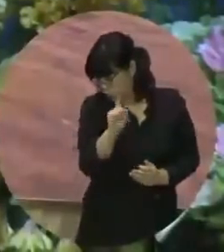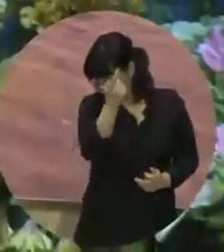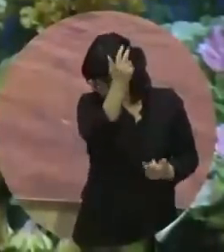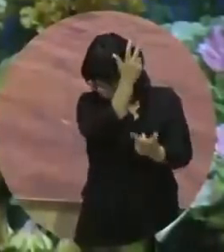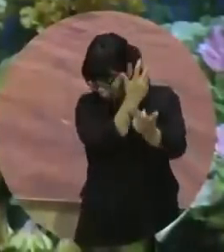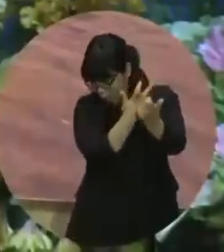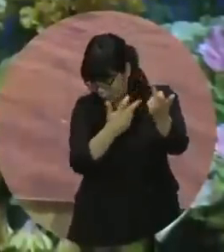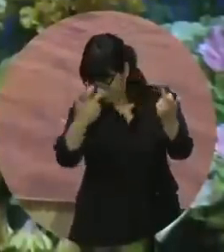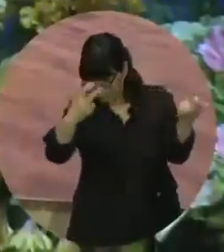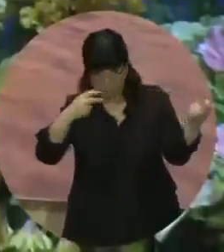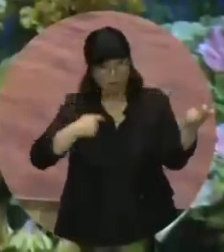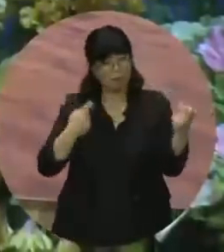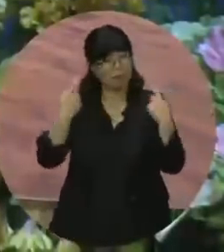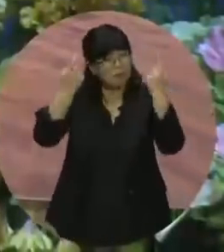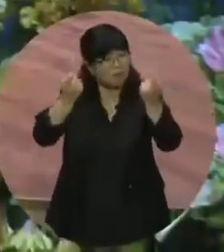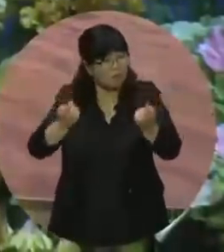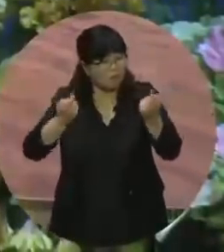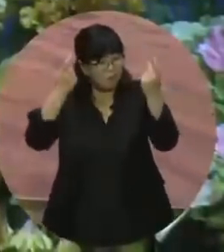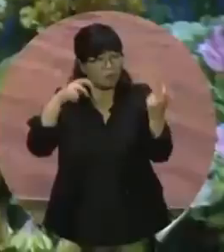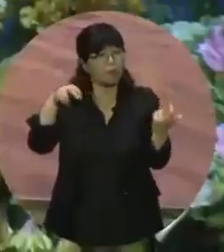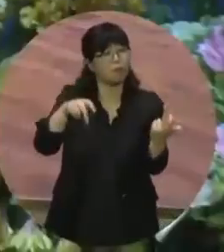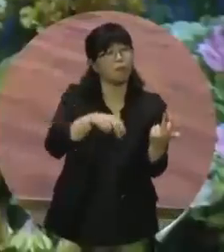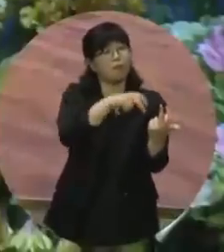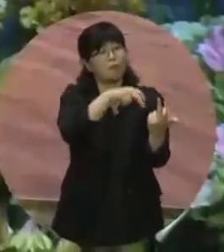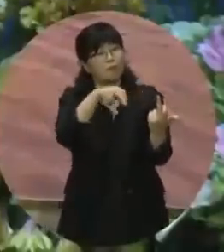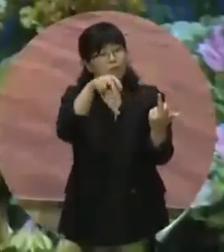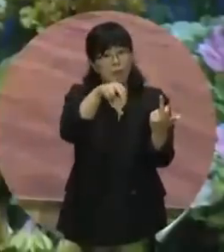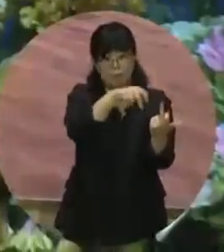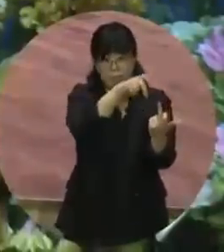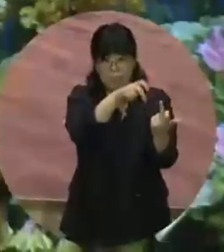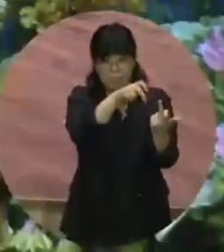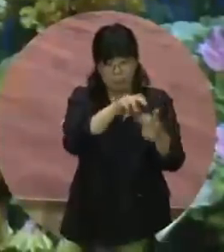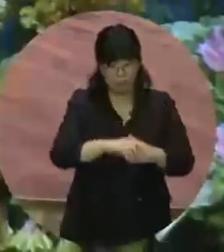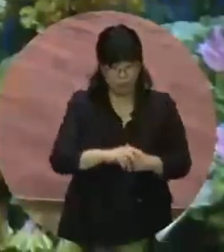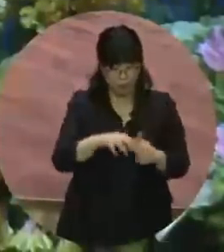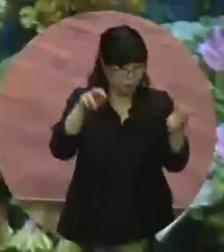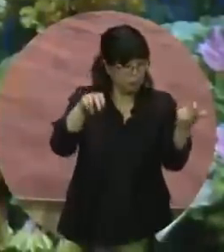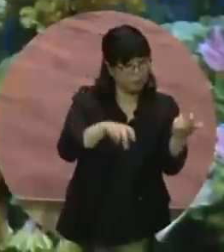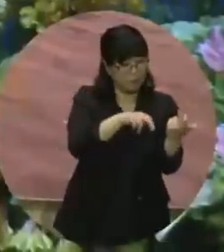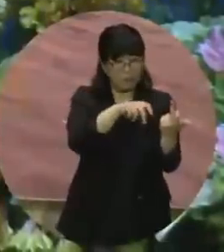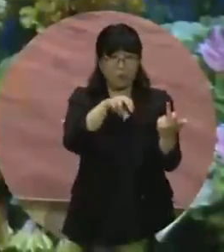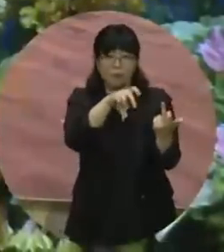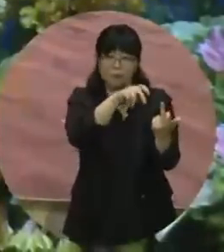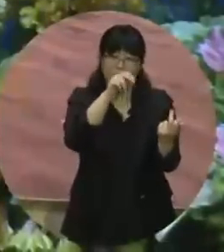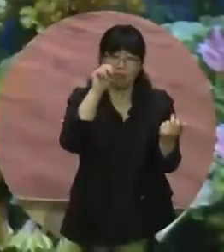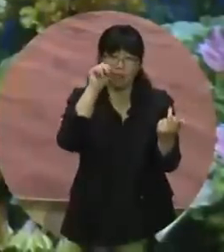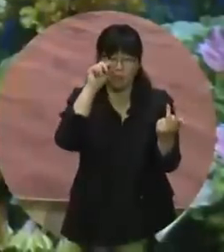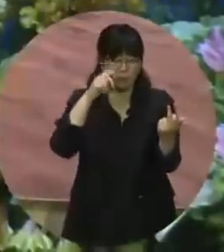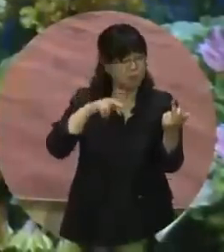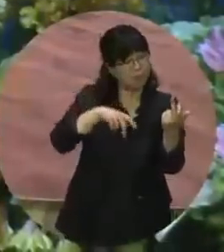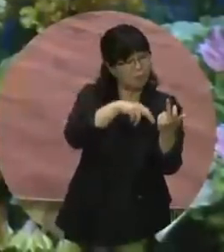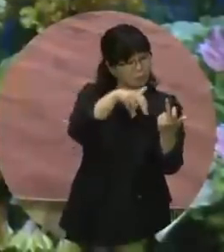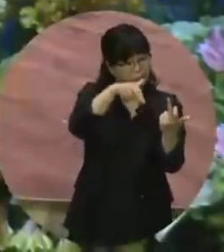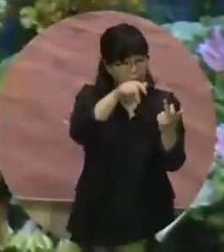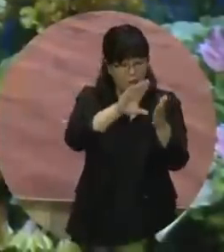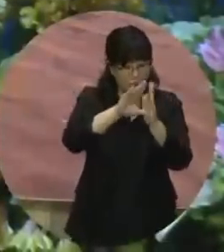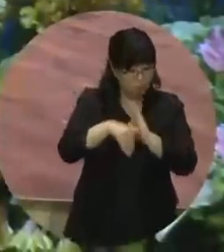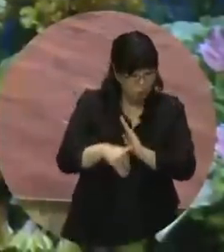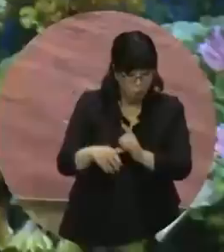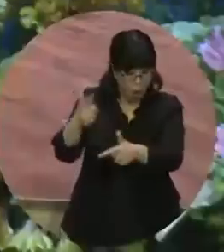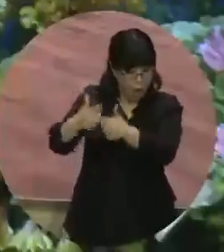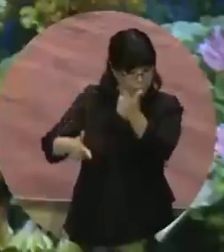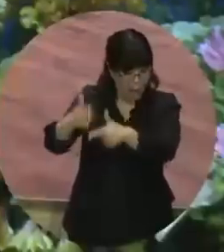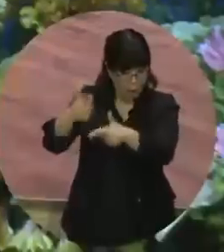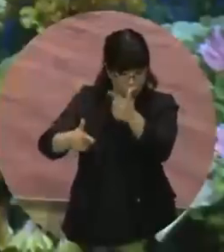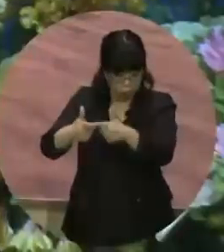나무들이 많죠, 산에. 그 나무를 가지고 작은 개들을 멋지게 조각하는 장인을